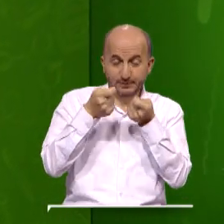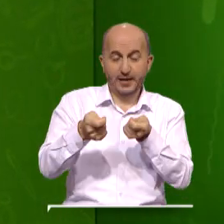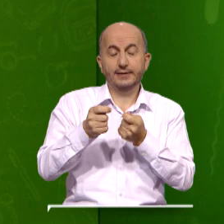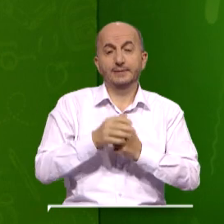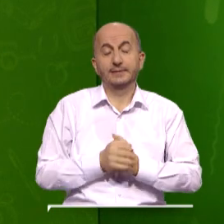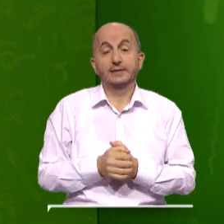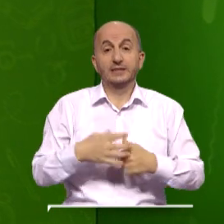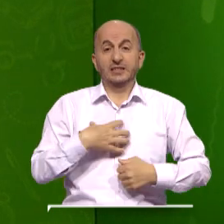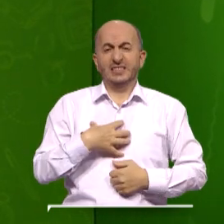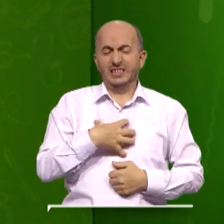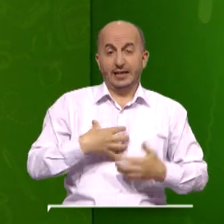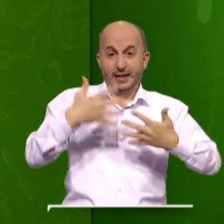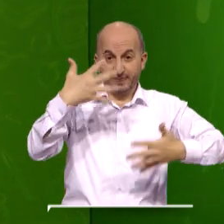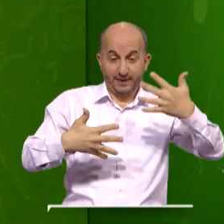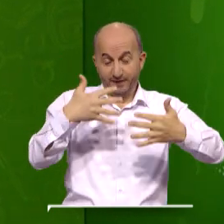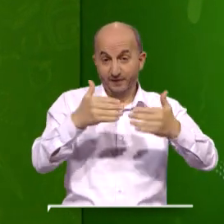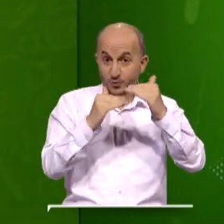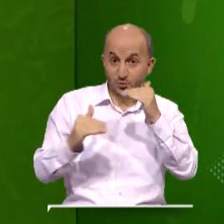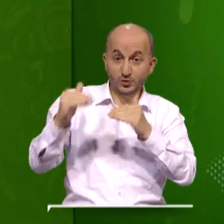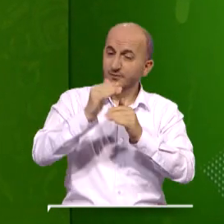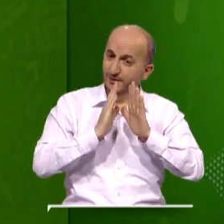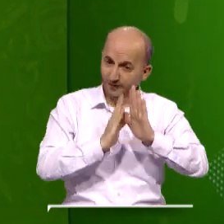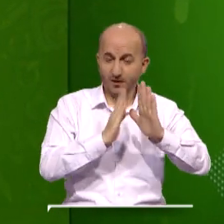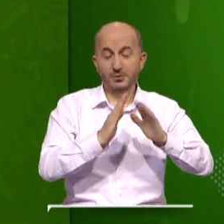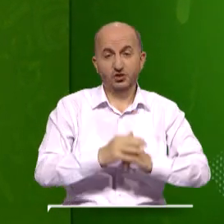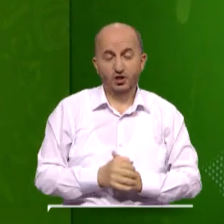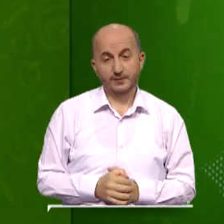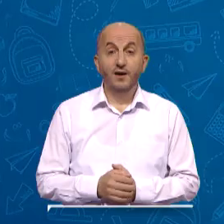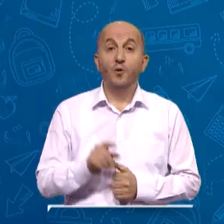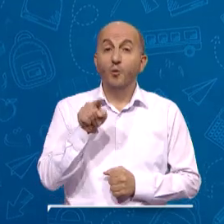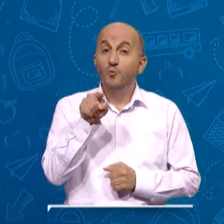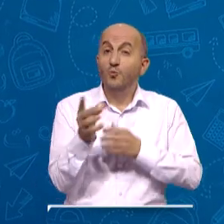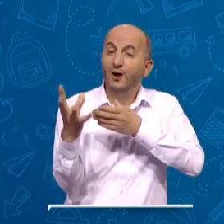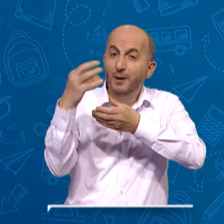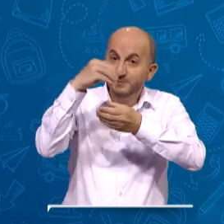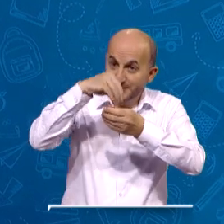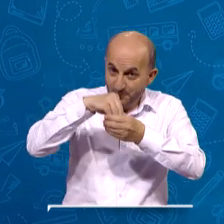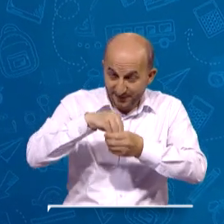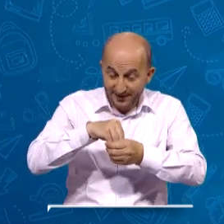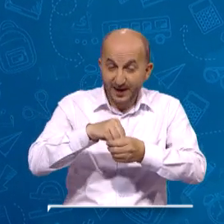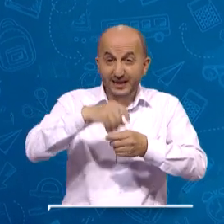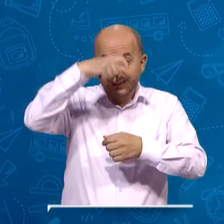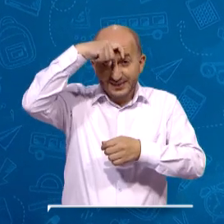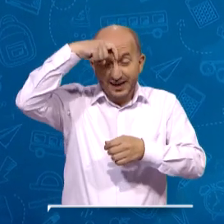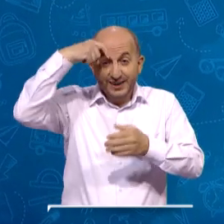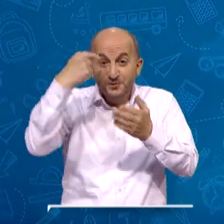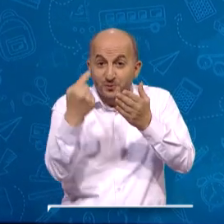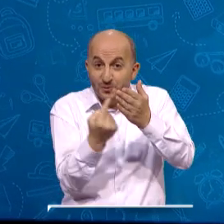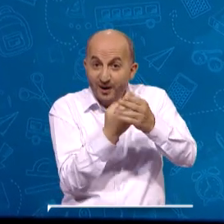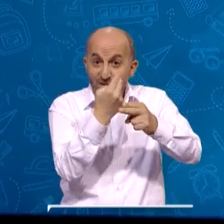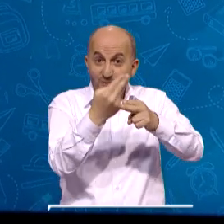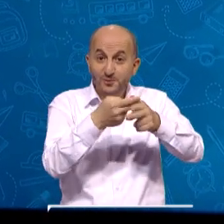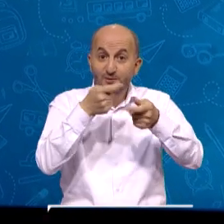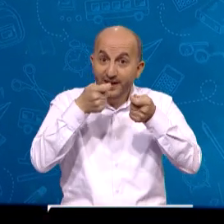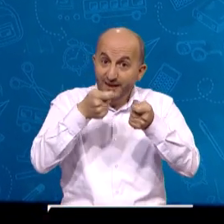eğitimler bu Diyanet TV üzerinden sürdürülecektir bu kapsamda yaz Kur'an